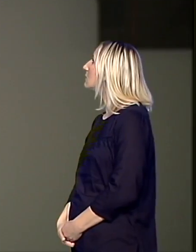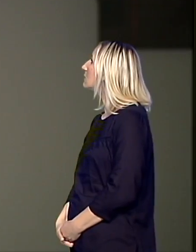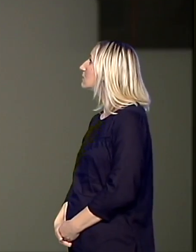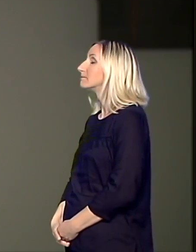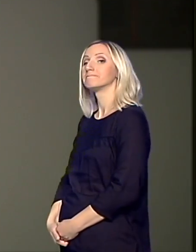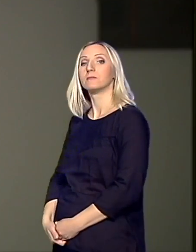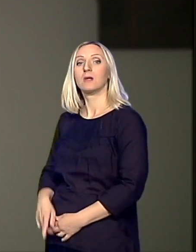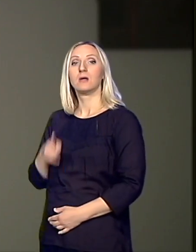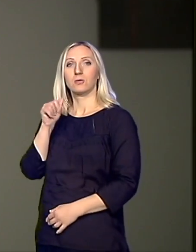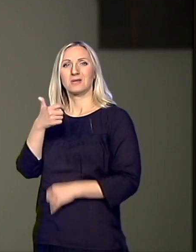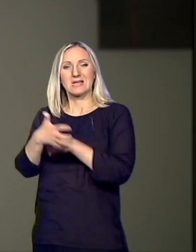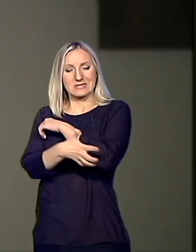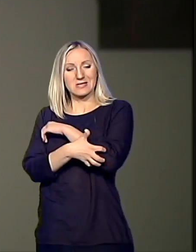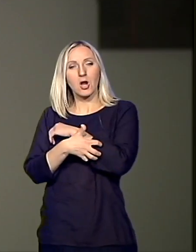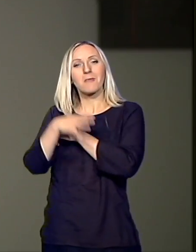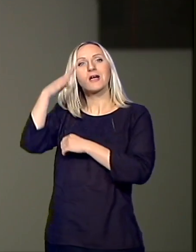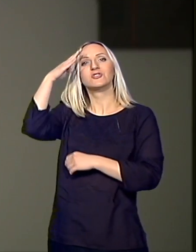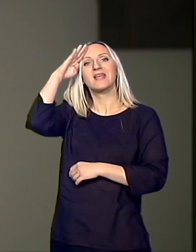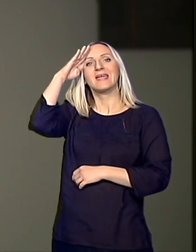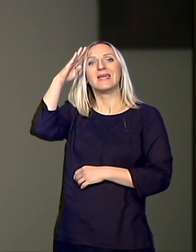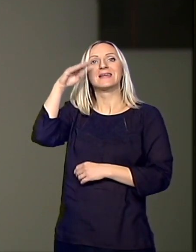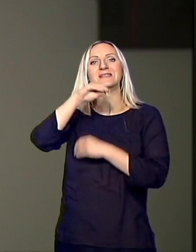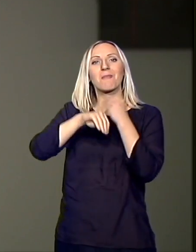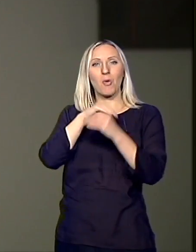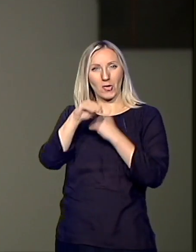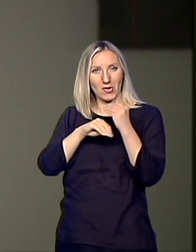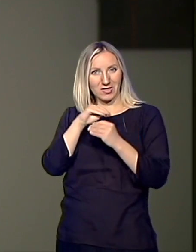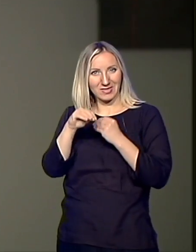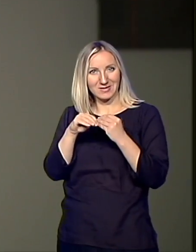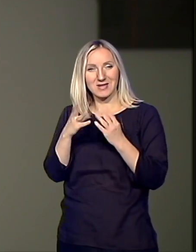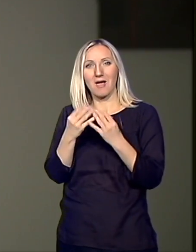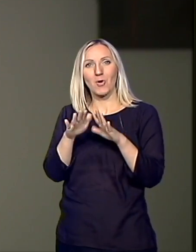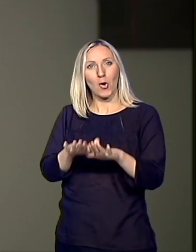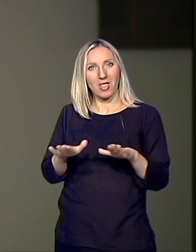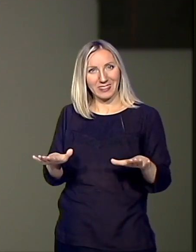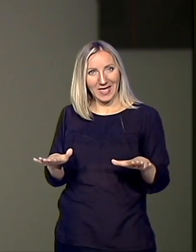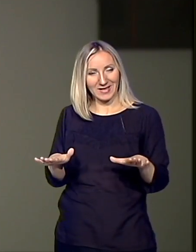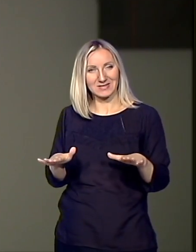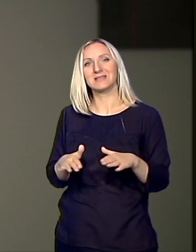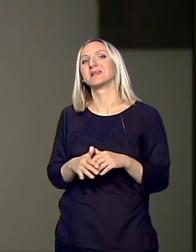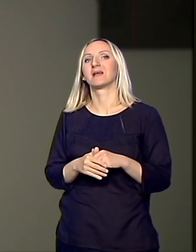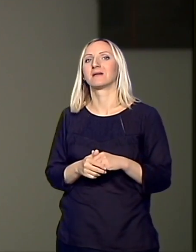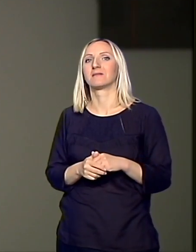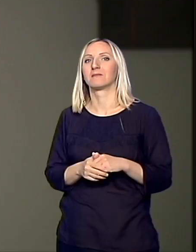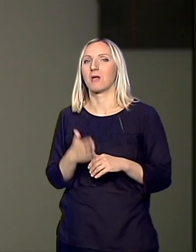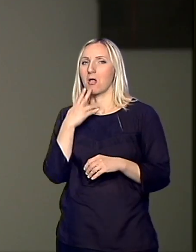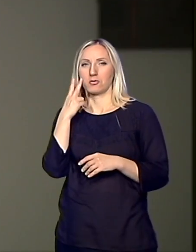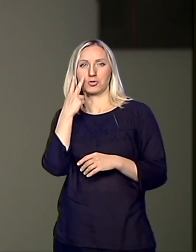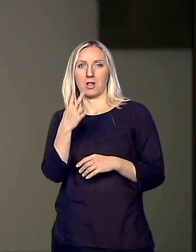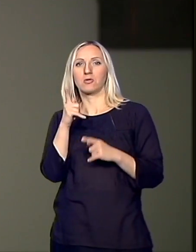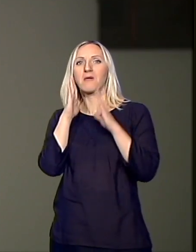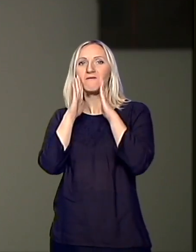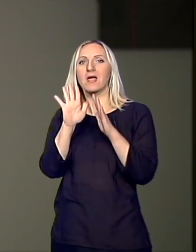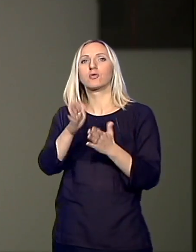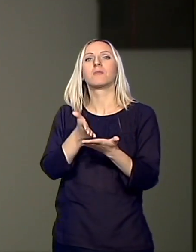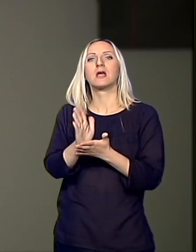To je jedna siromašna irska porodica sa mnogo dece, ali očigledno vera u tom načinu